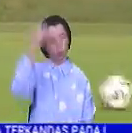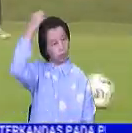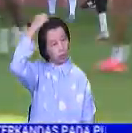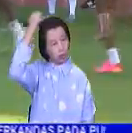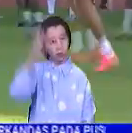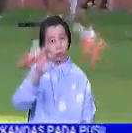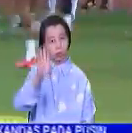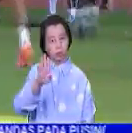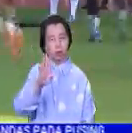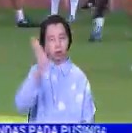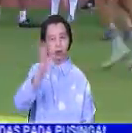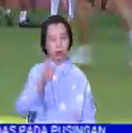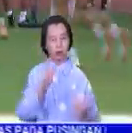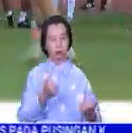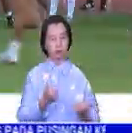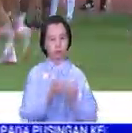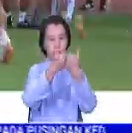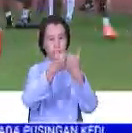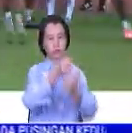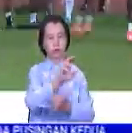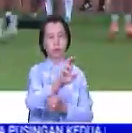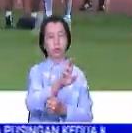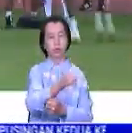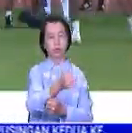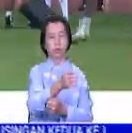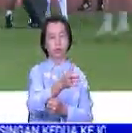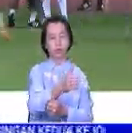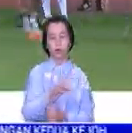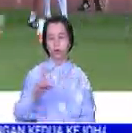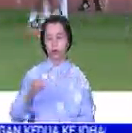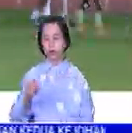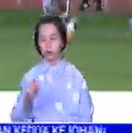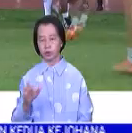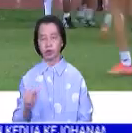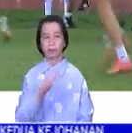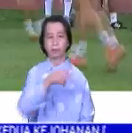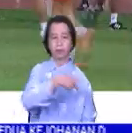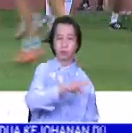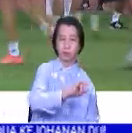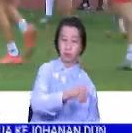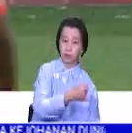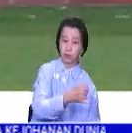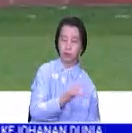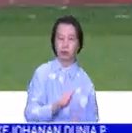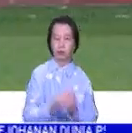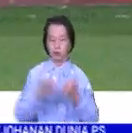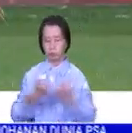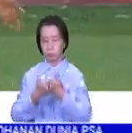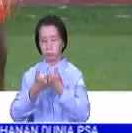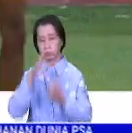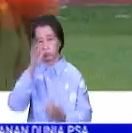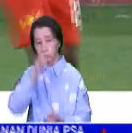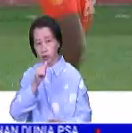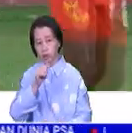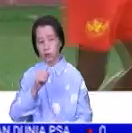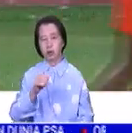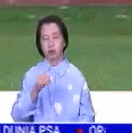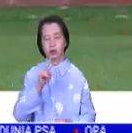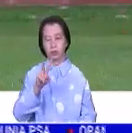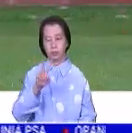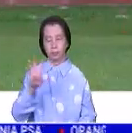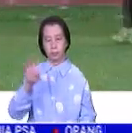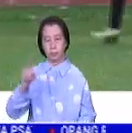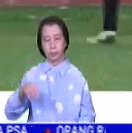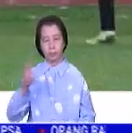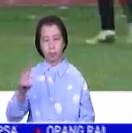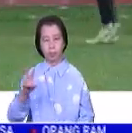akan bertemu JDT, UiTN FC dan PJCT FC manakala pertemuan dengan Melaka United FC 24 Julai